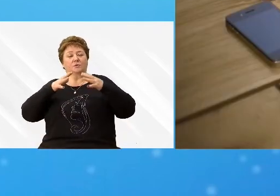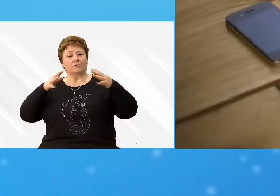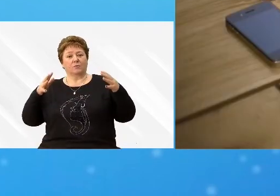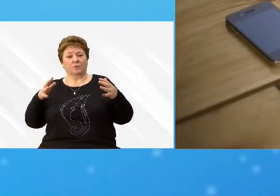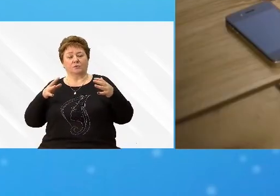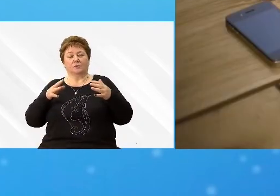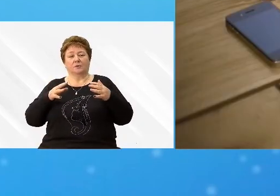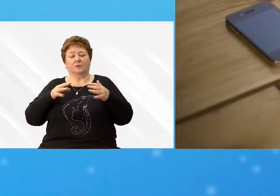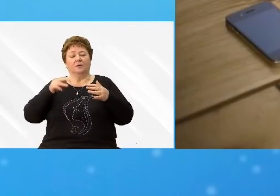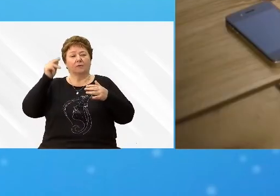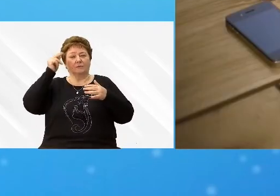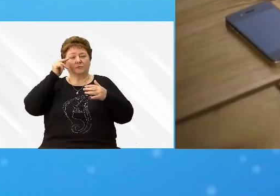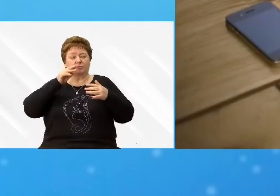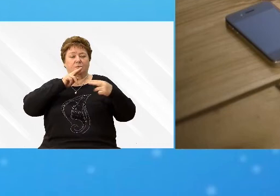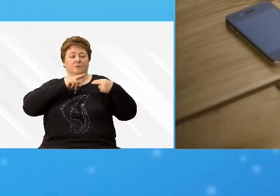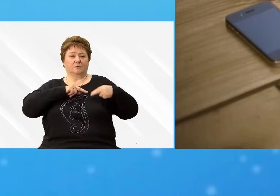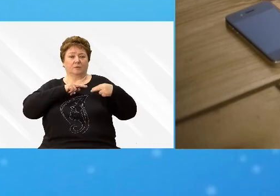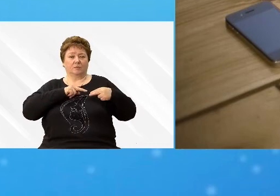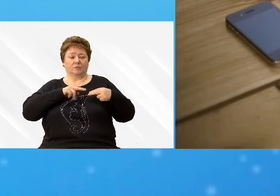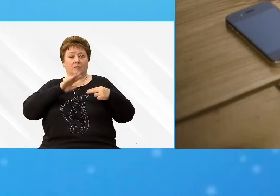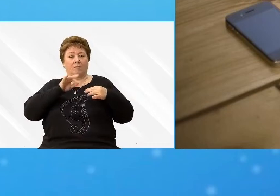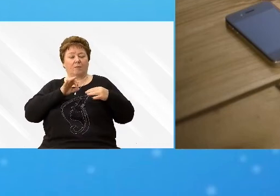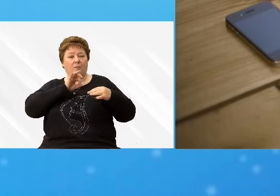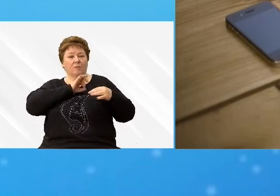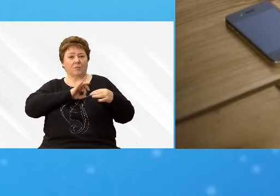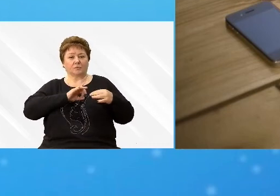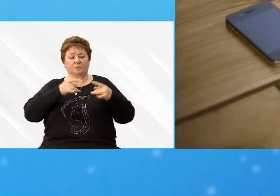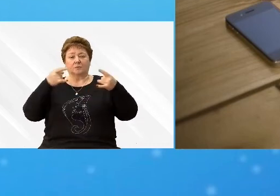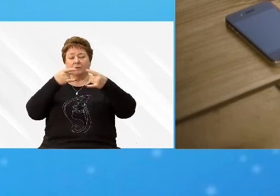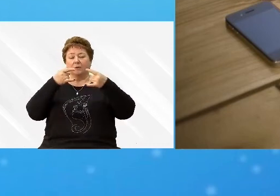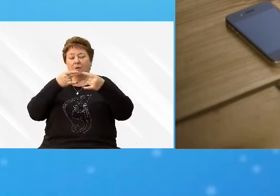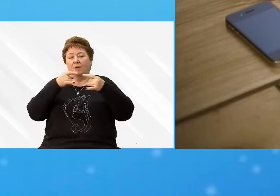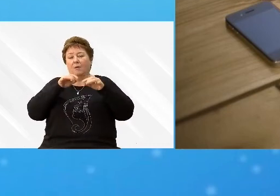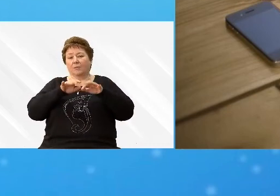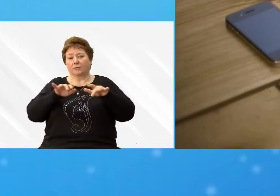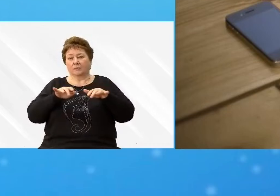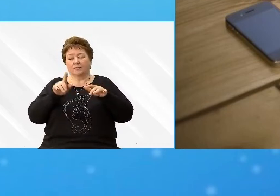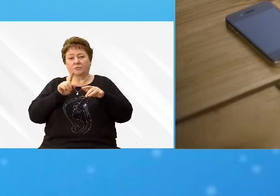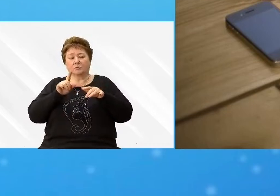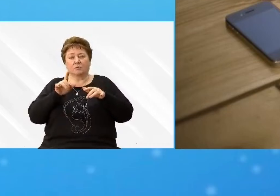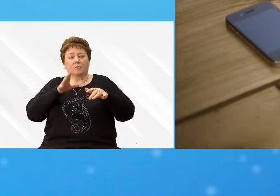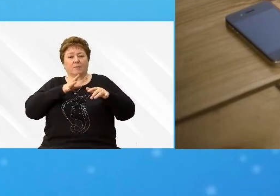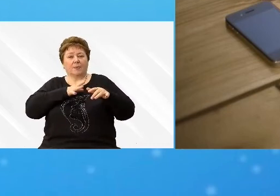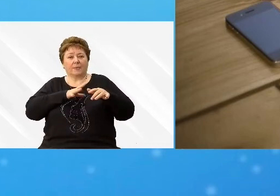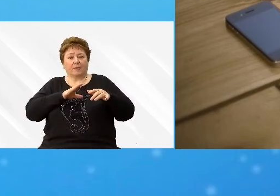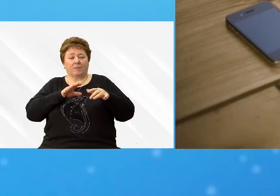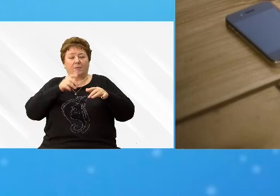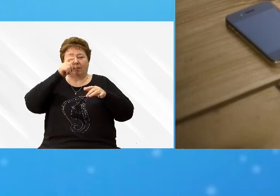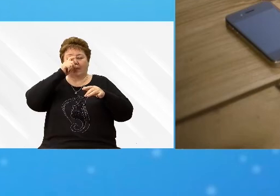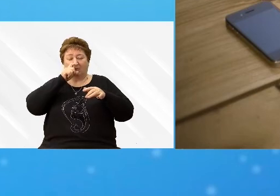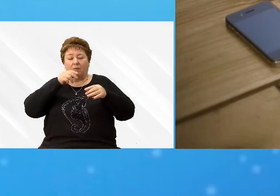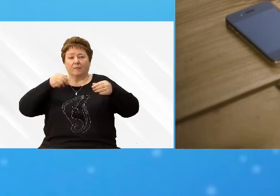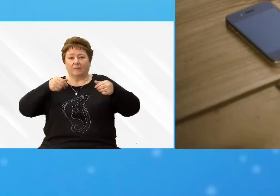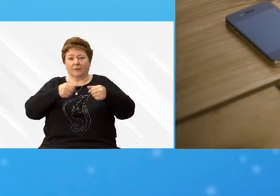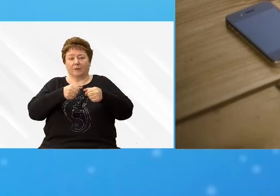в учёбе на работе мы пользуемся компьютером чтобы избежать его негативного влияния